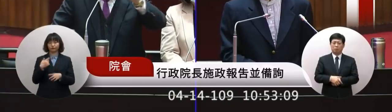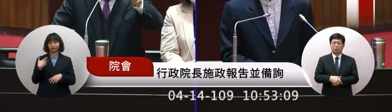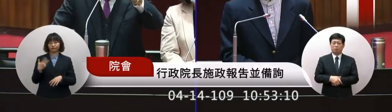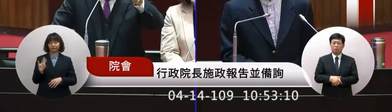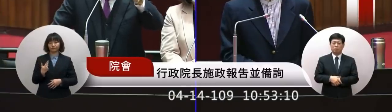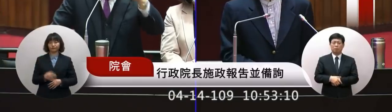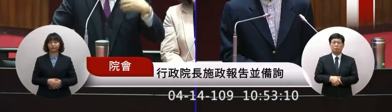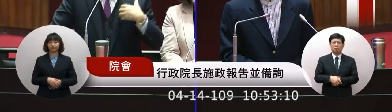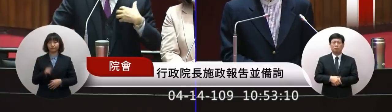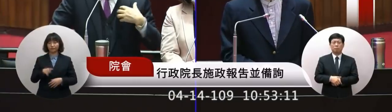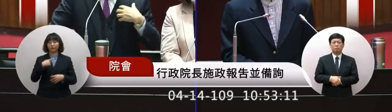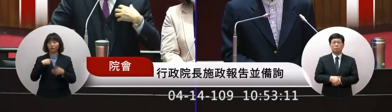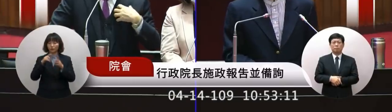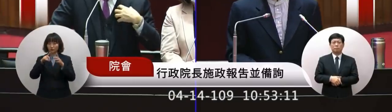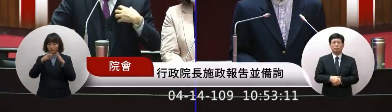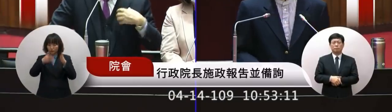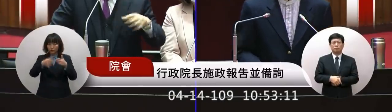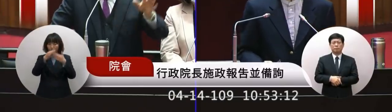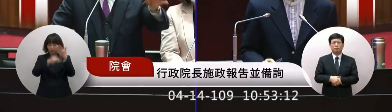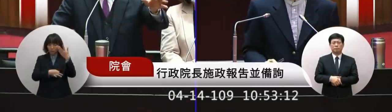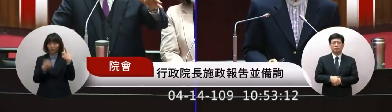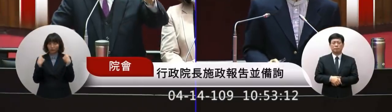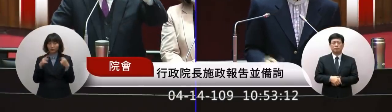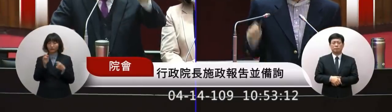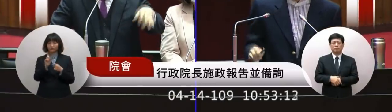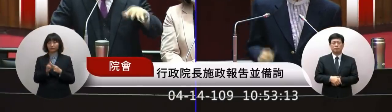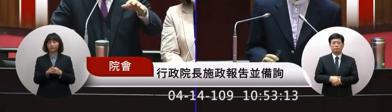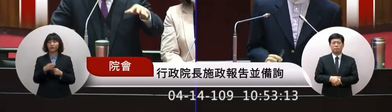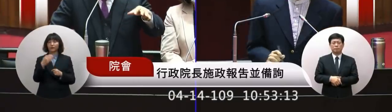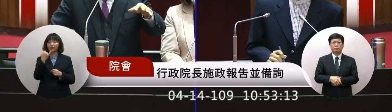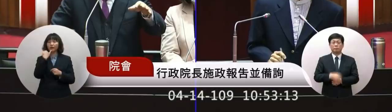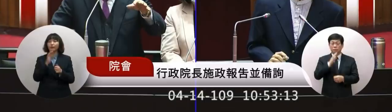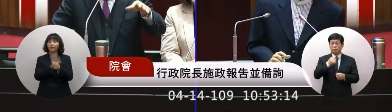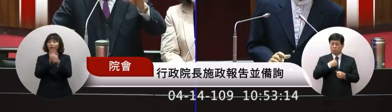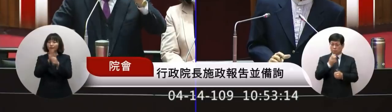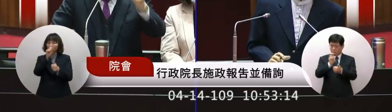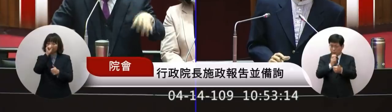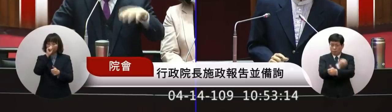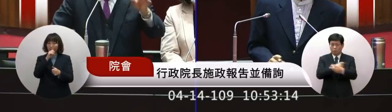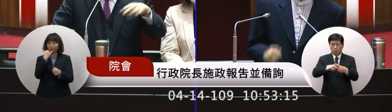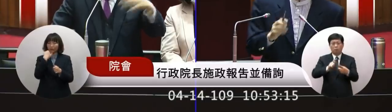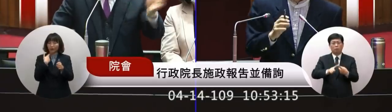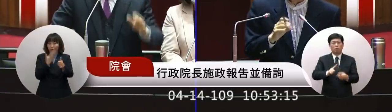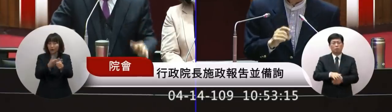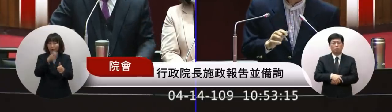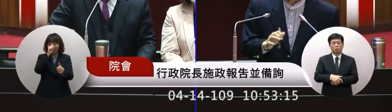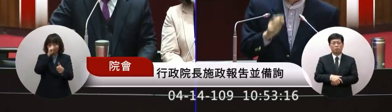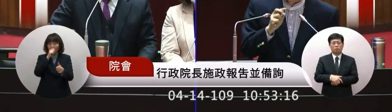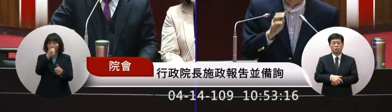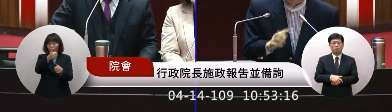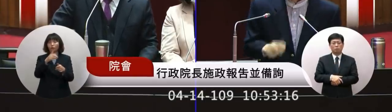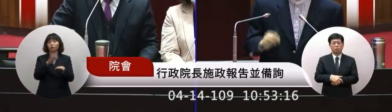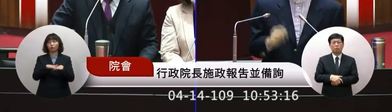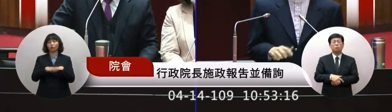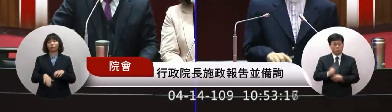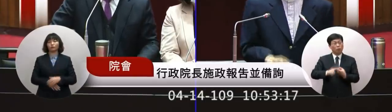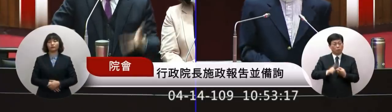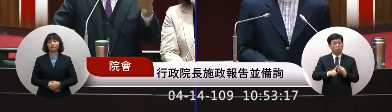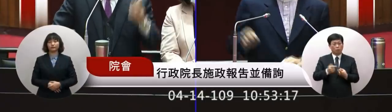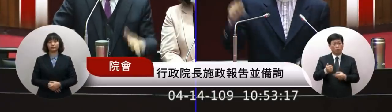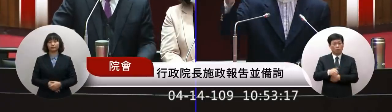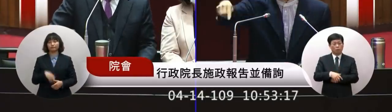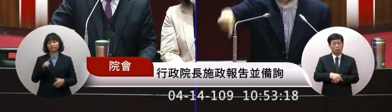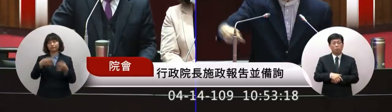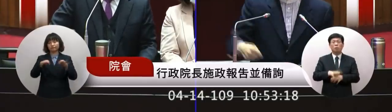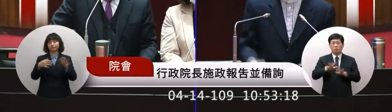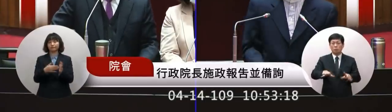了。 总是我甲他关关节啦，就是讲会当较好， 老公啊， 哎啦，会当较好，袂当较歹啦。 啊，对啊， 安